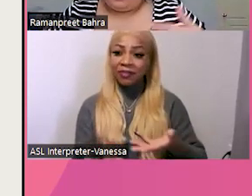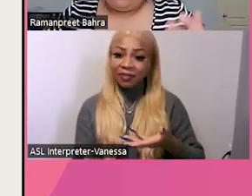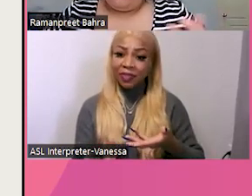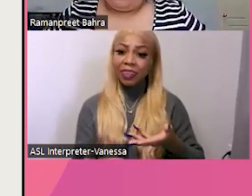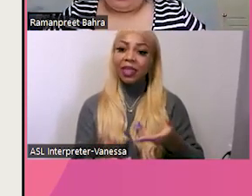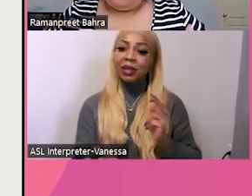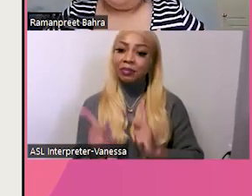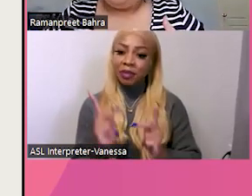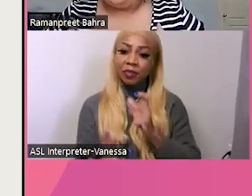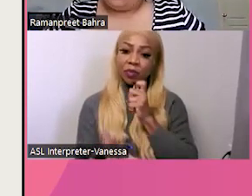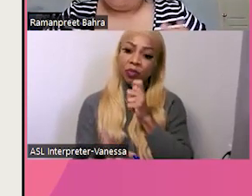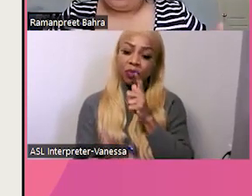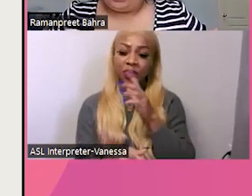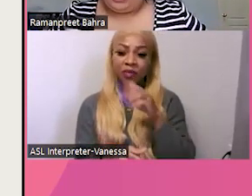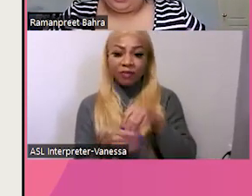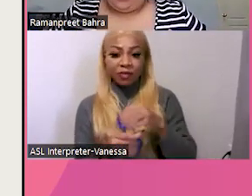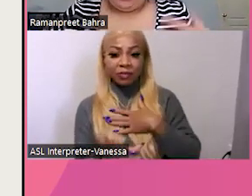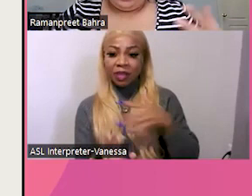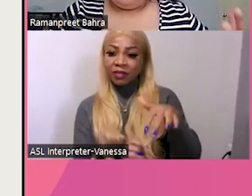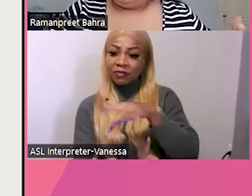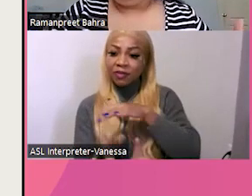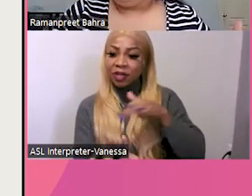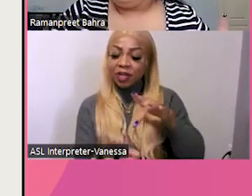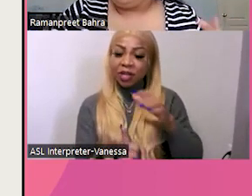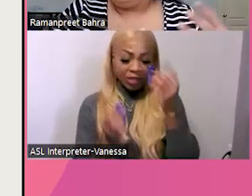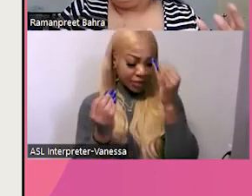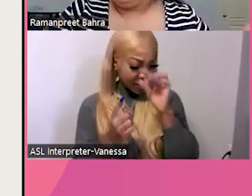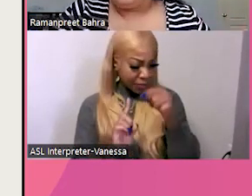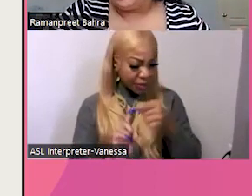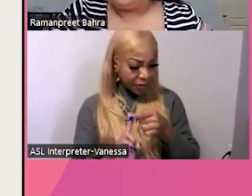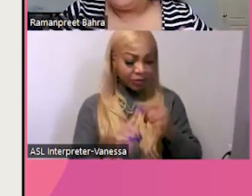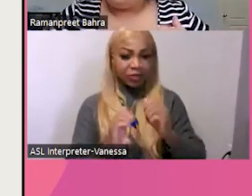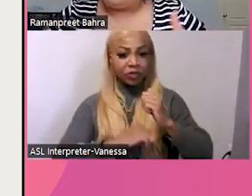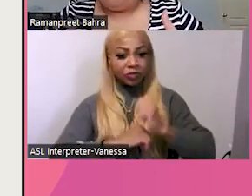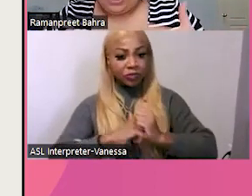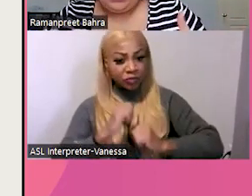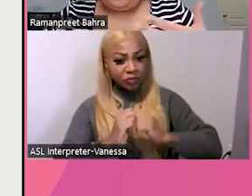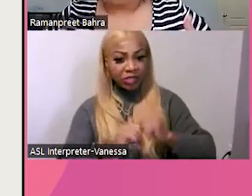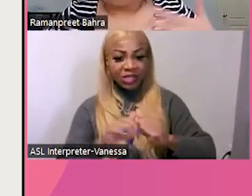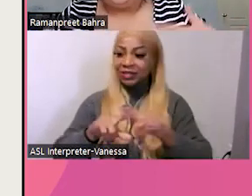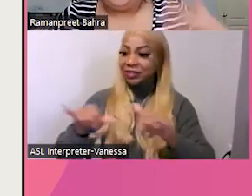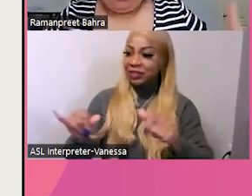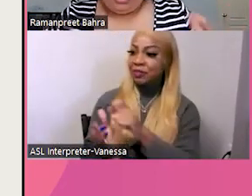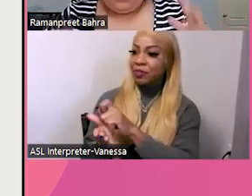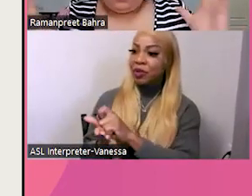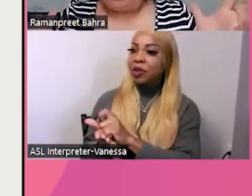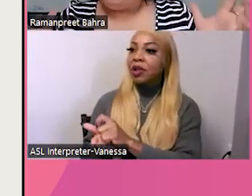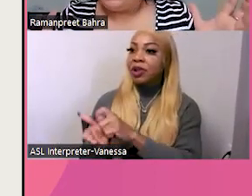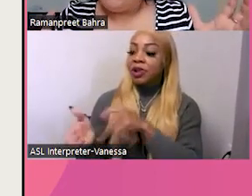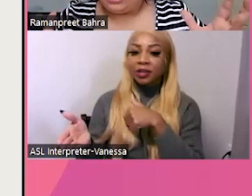seulement moi-même, mais aussi les gens qui font partie de mon cercle social de s'engager de façon critique avec ces